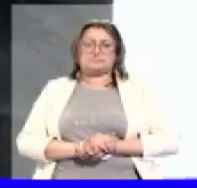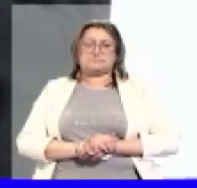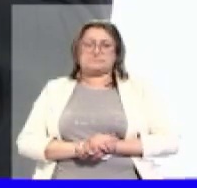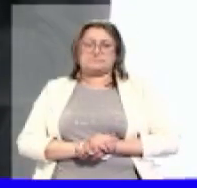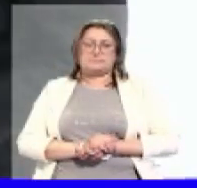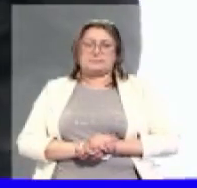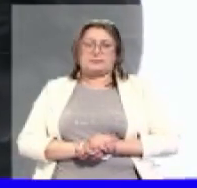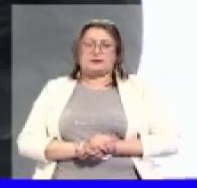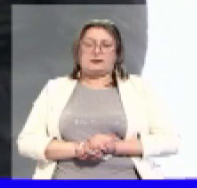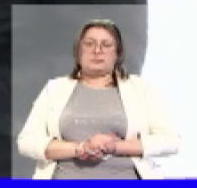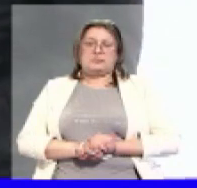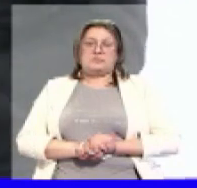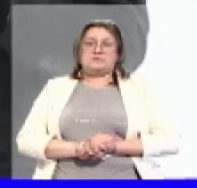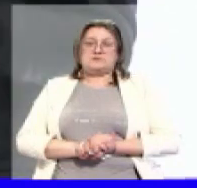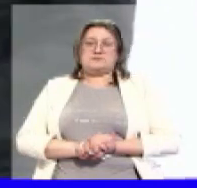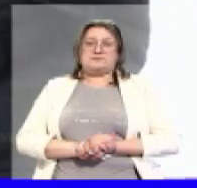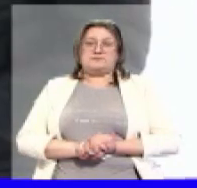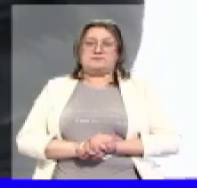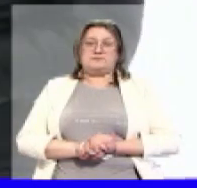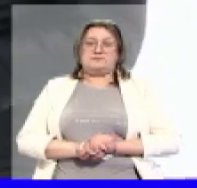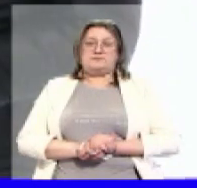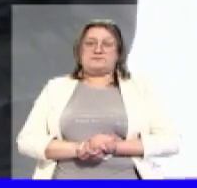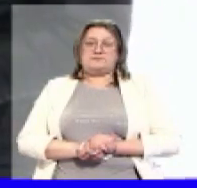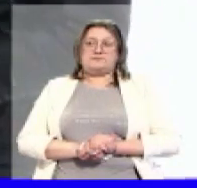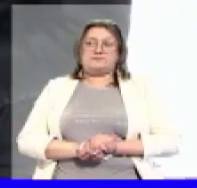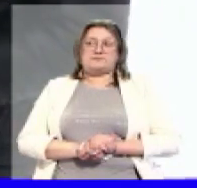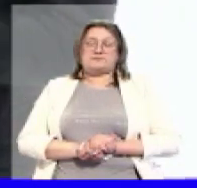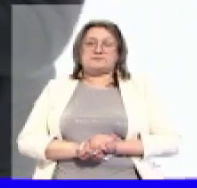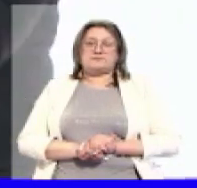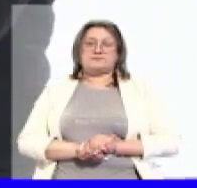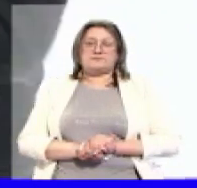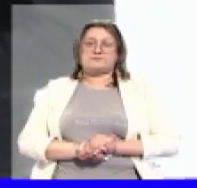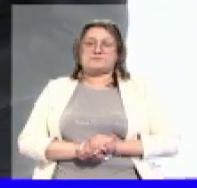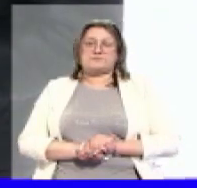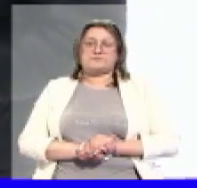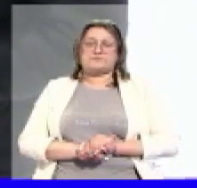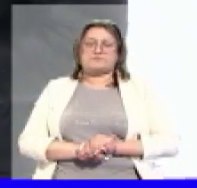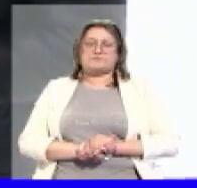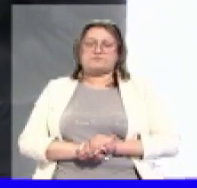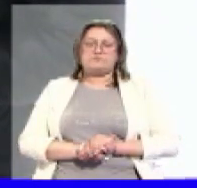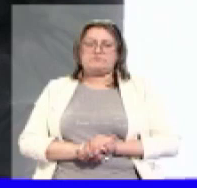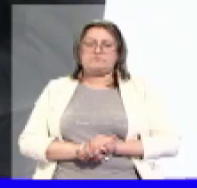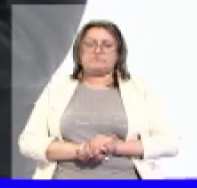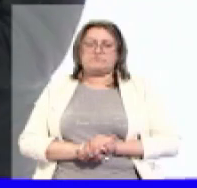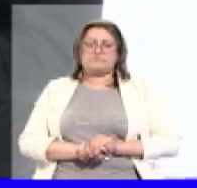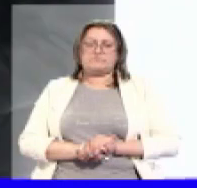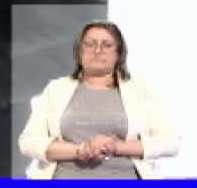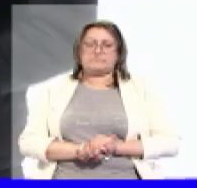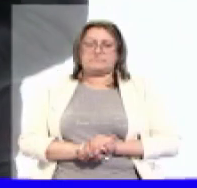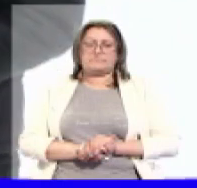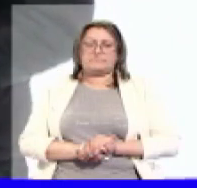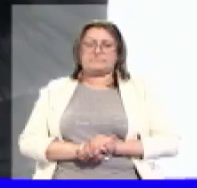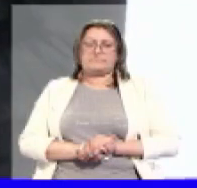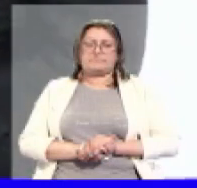Ал енді міне суды ойып болдық, балықтарға оттегі жеткізілгендей болды. Ал бұл тағы бір судың сараптамасын алдыңыздар. Бұл не үшін